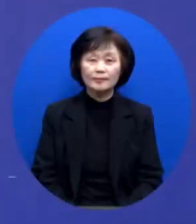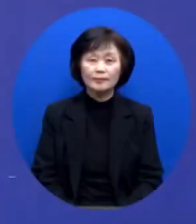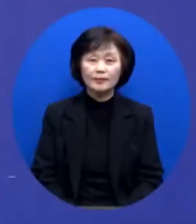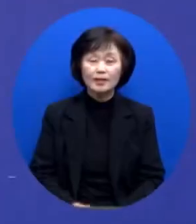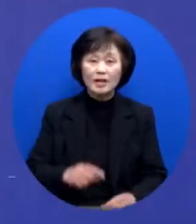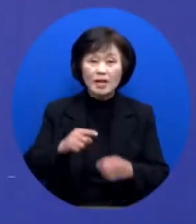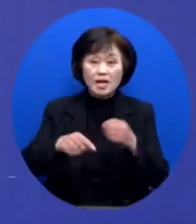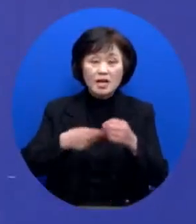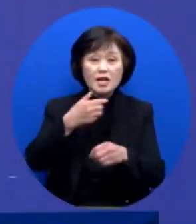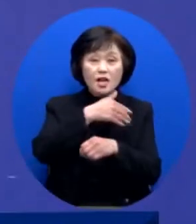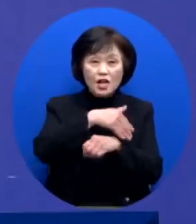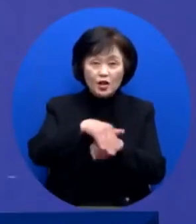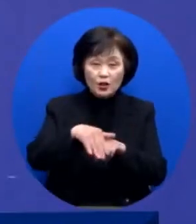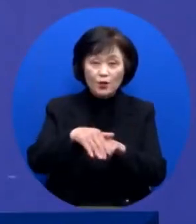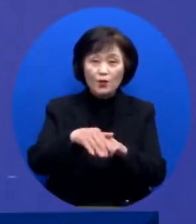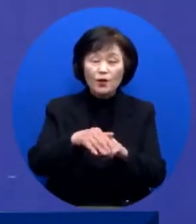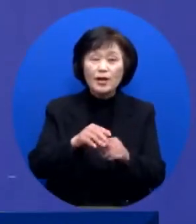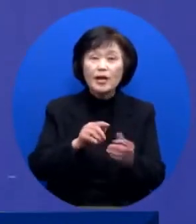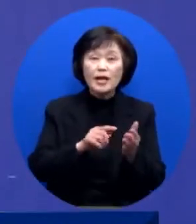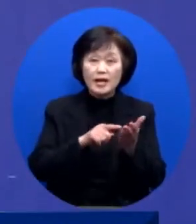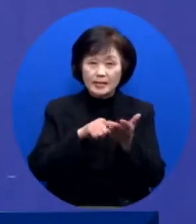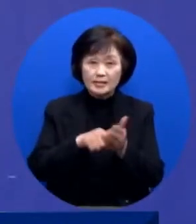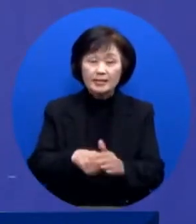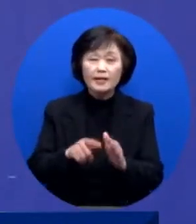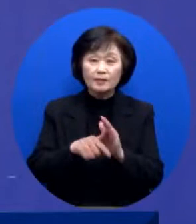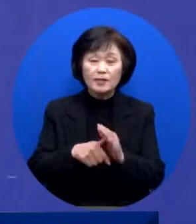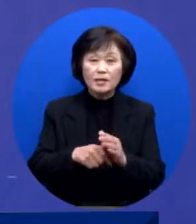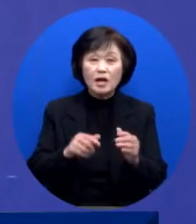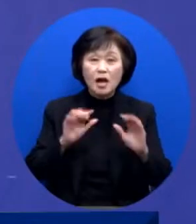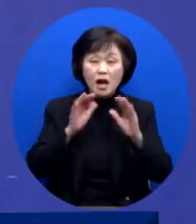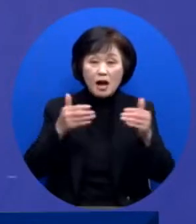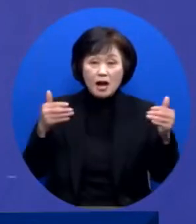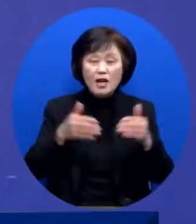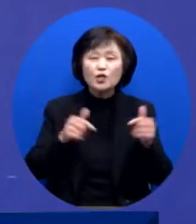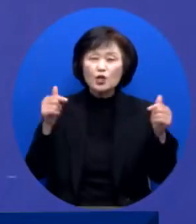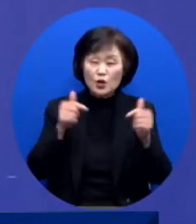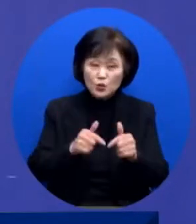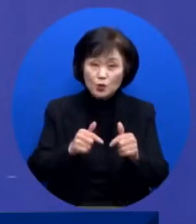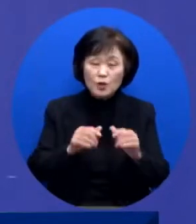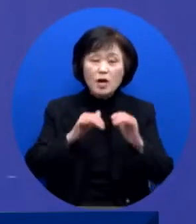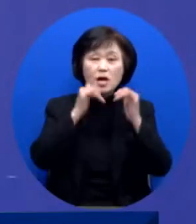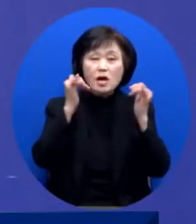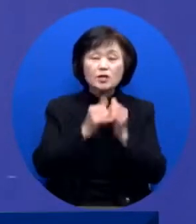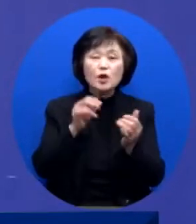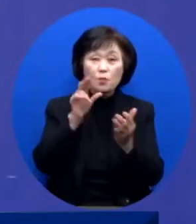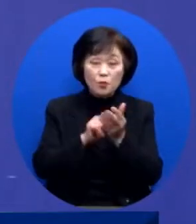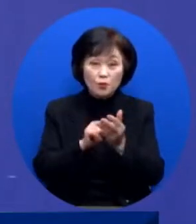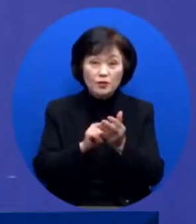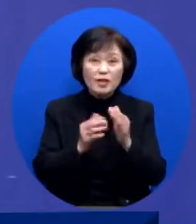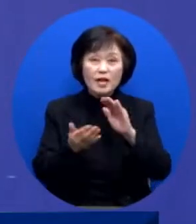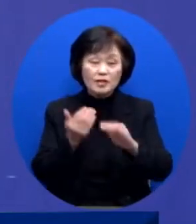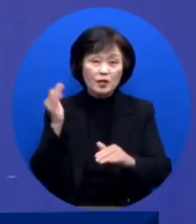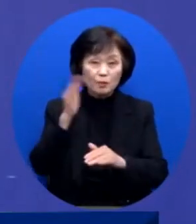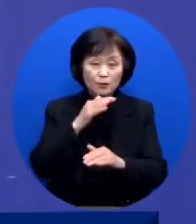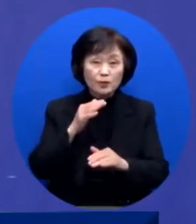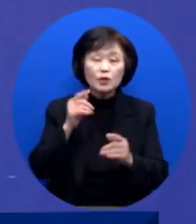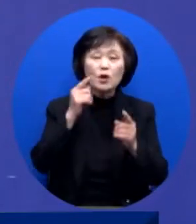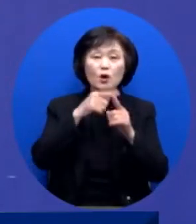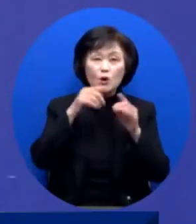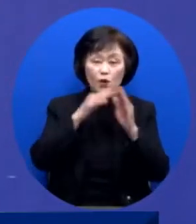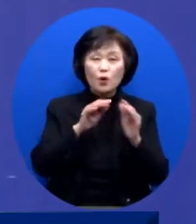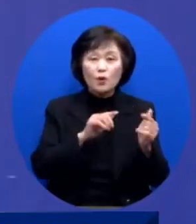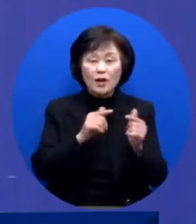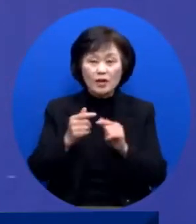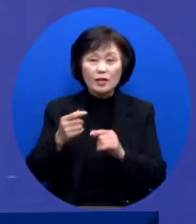연중기획 보도 시간입니다. 저출산 문제가 사회적으로 대두되기 전부터 교회는 출산 장려에 관심을